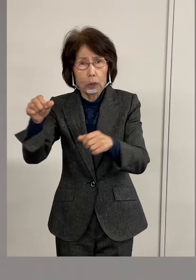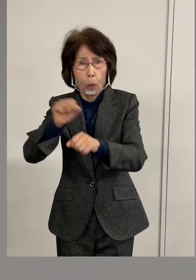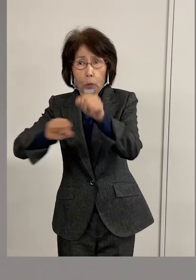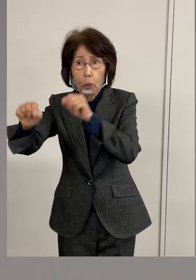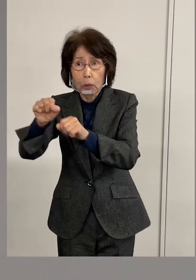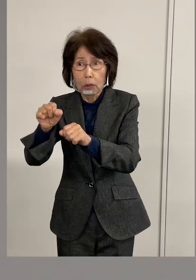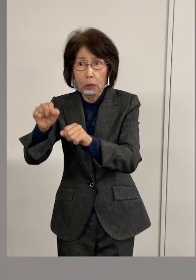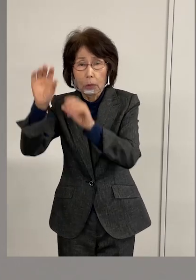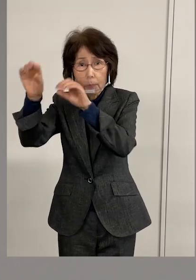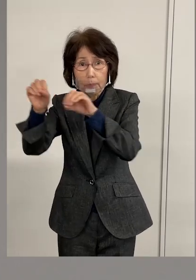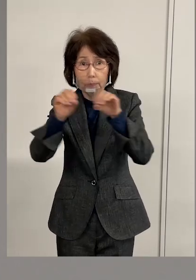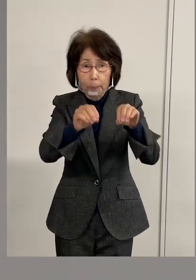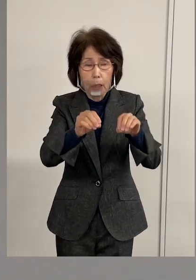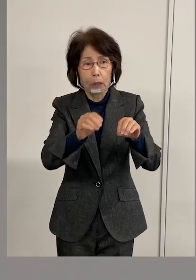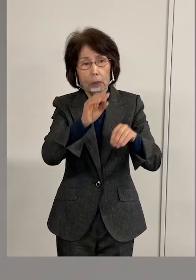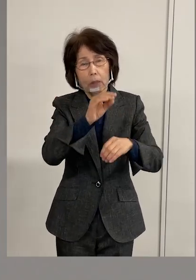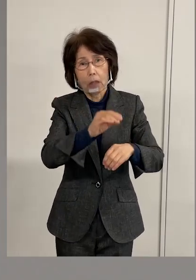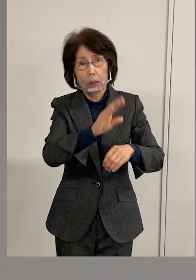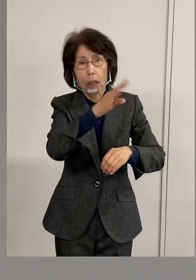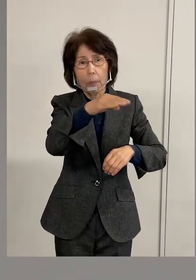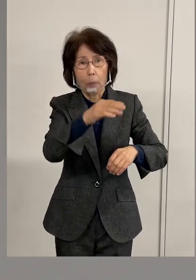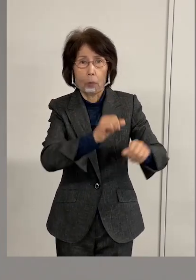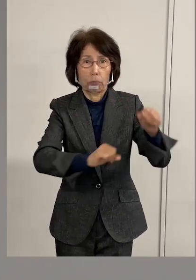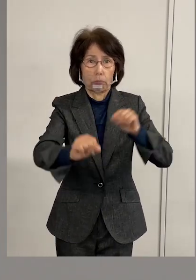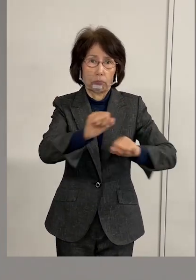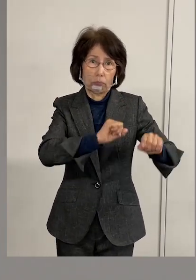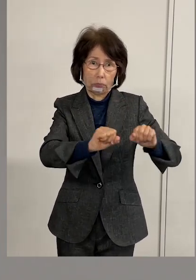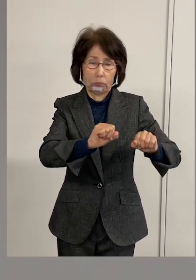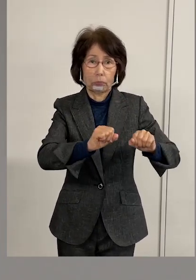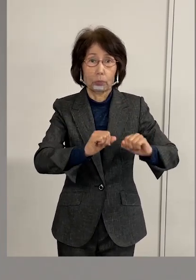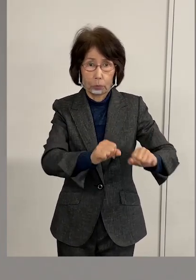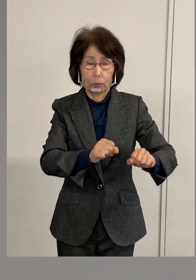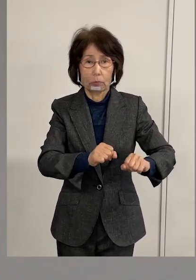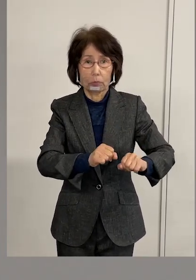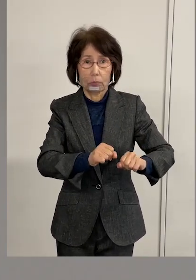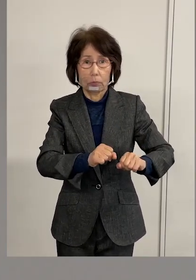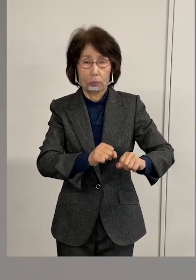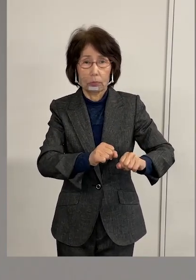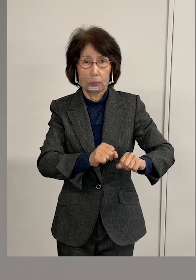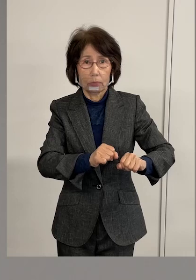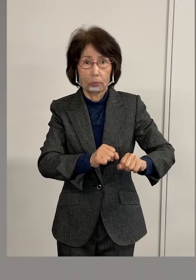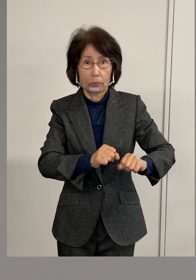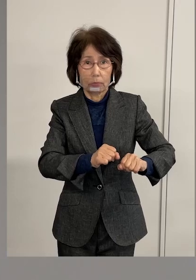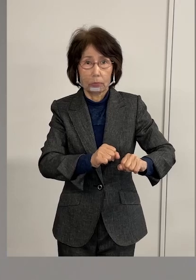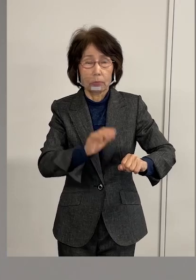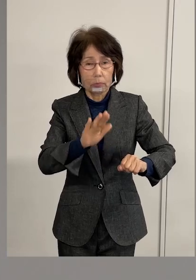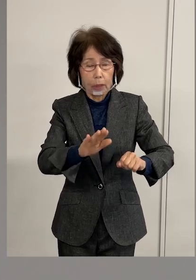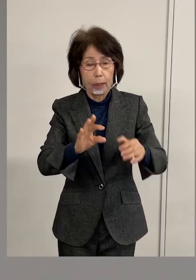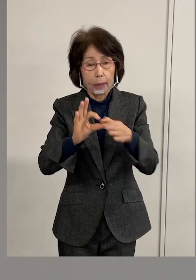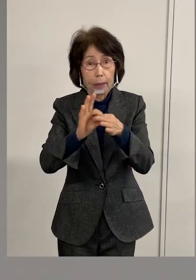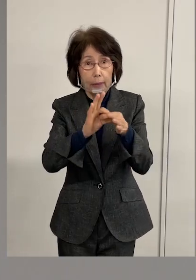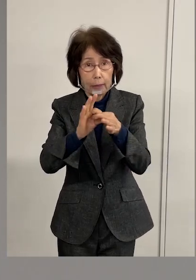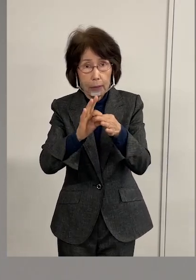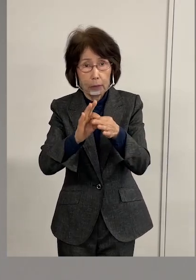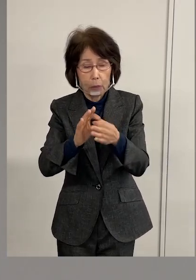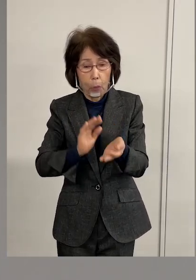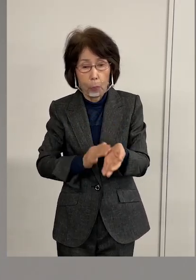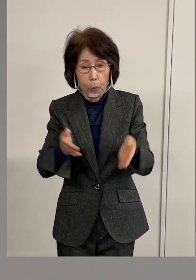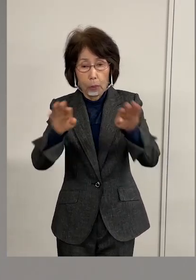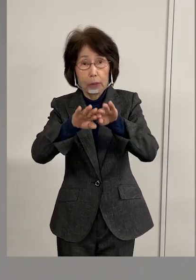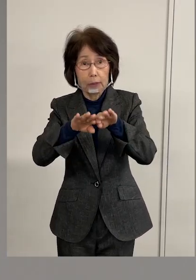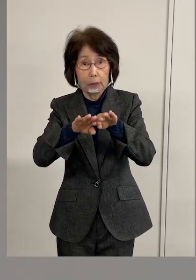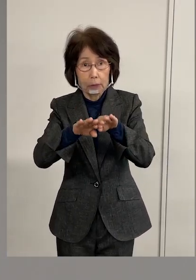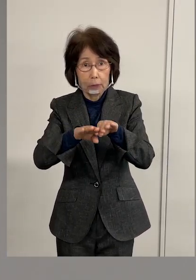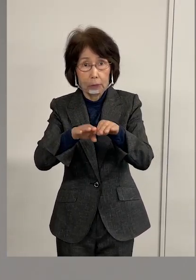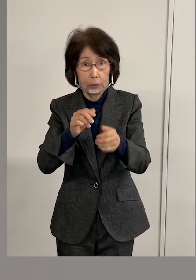ていく、市としてはやはり国、県の動向を注視しながら、それから関係機関である医療機関の先